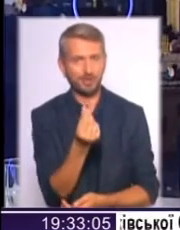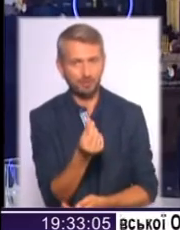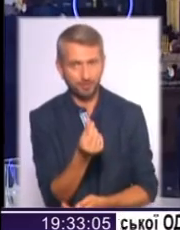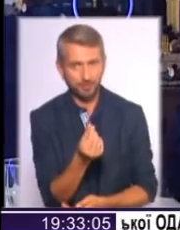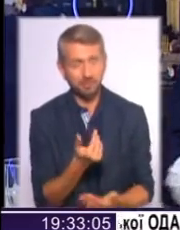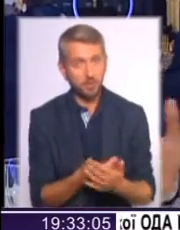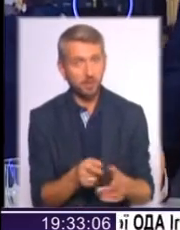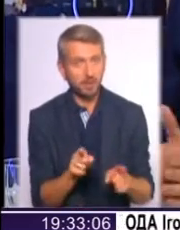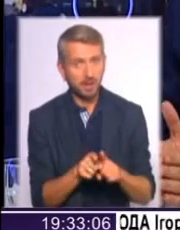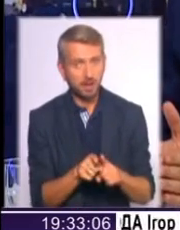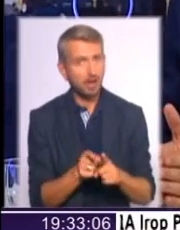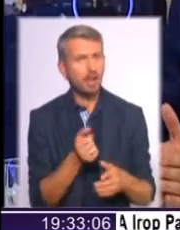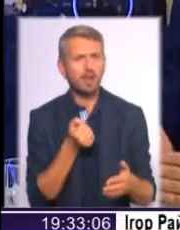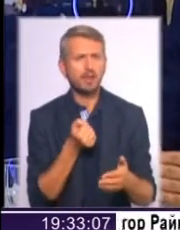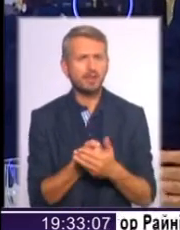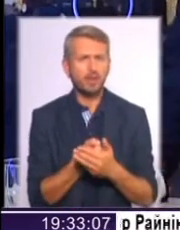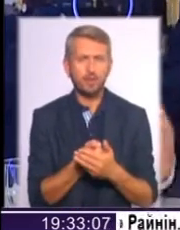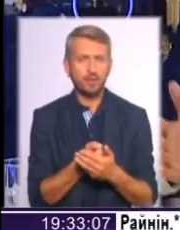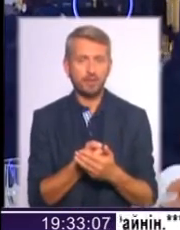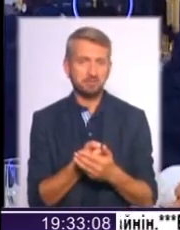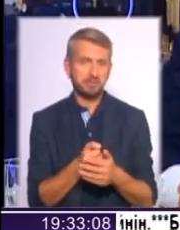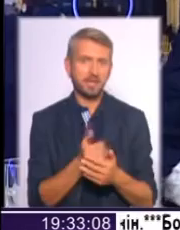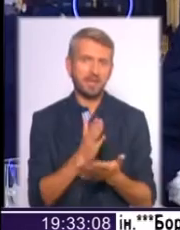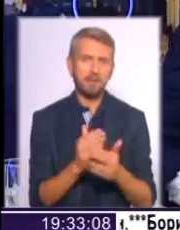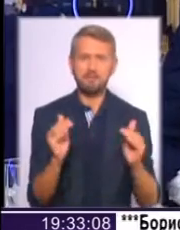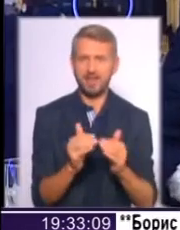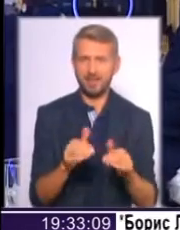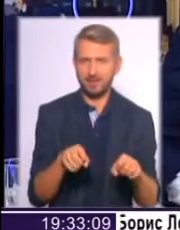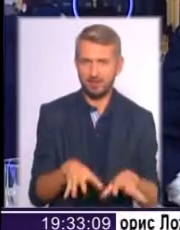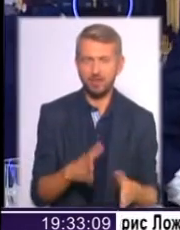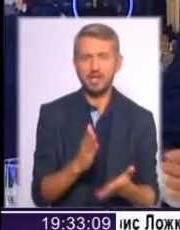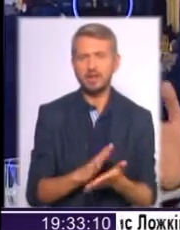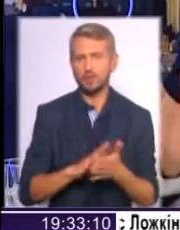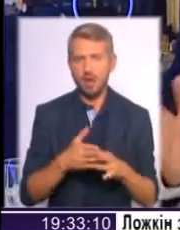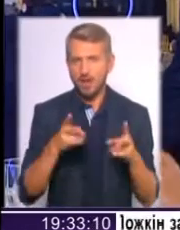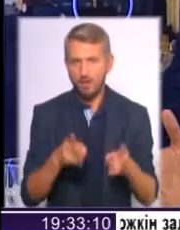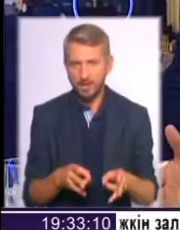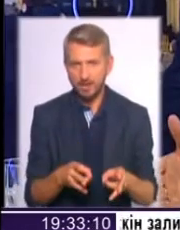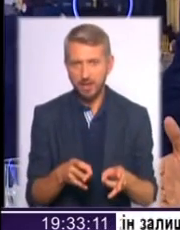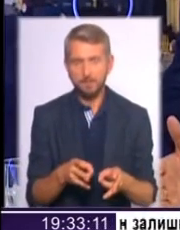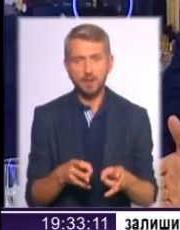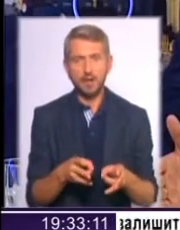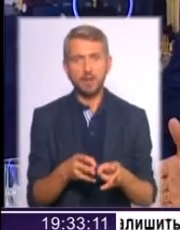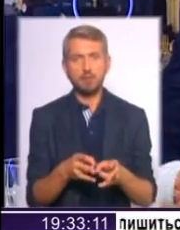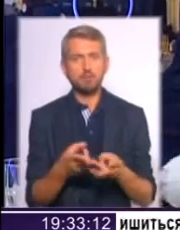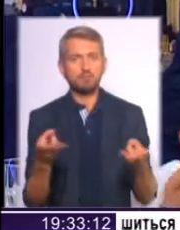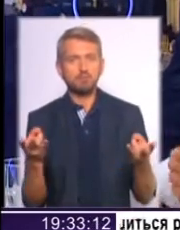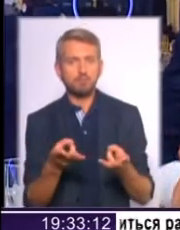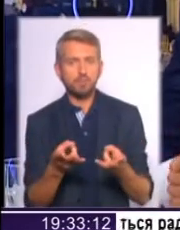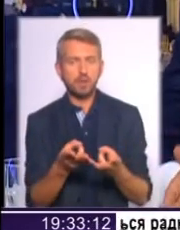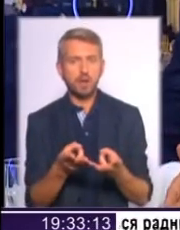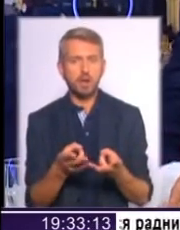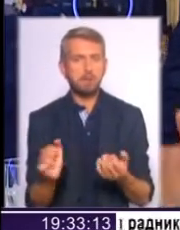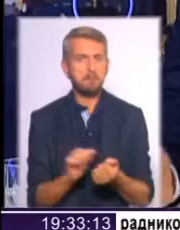рішення. До маленьких рішень, наприклад, є якась ситуація аварійна, необхідна відповідна кількість